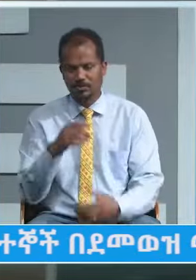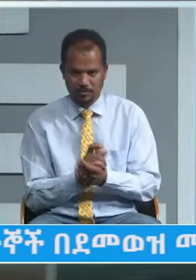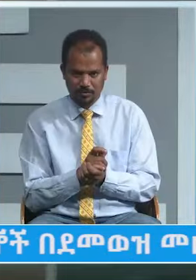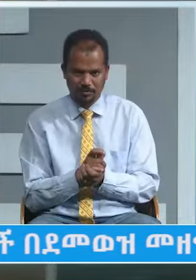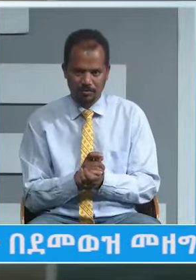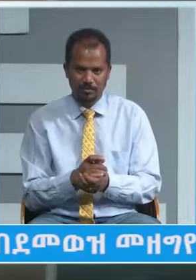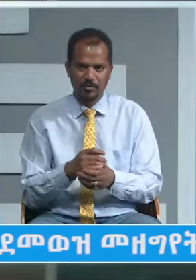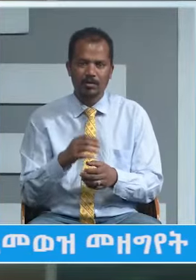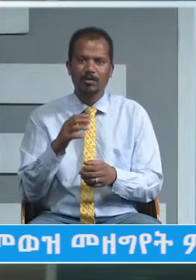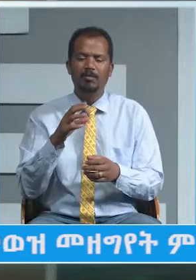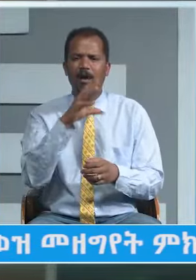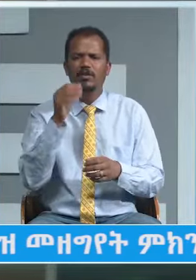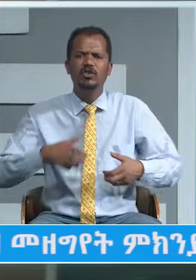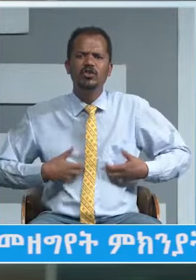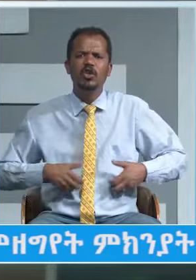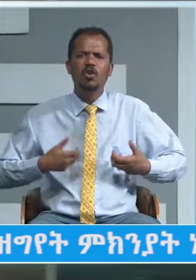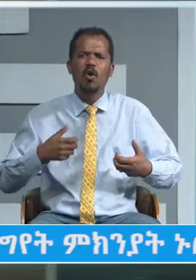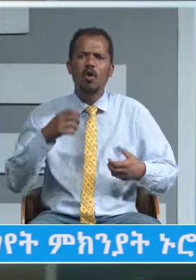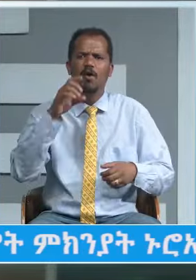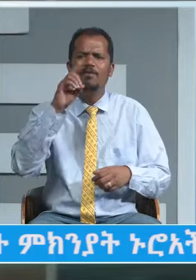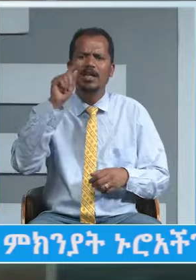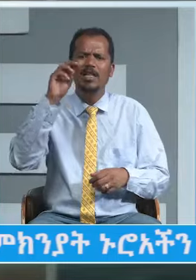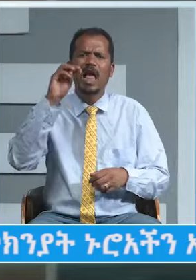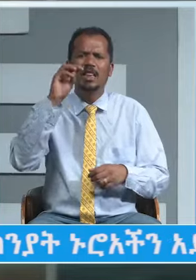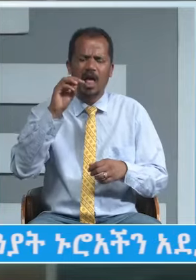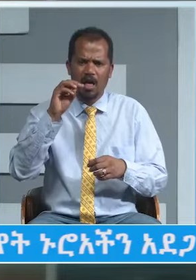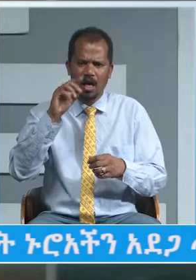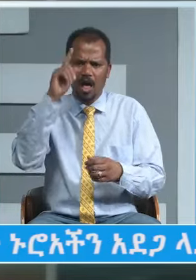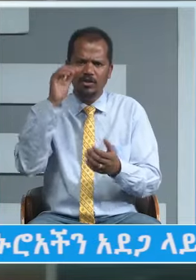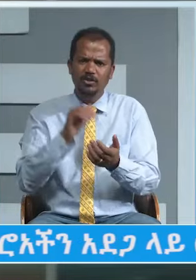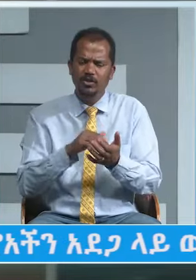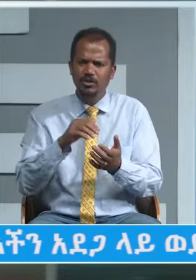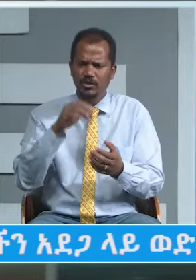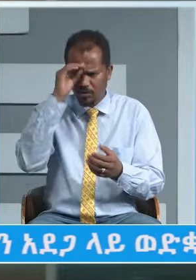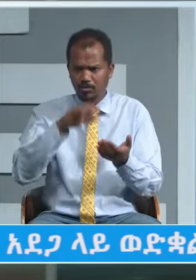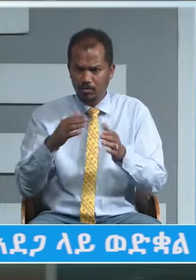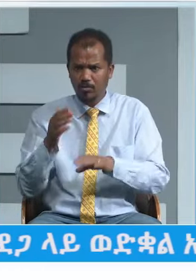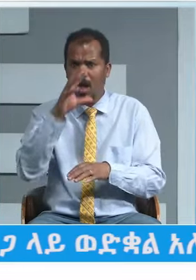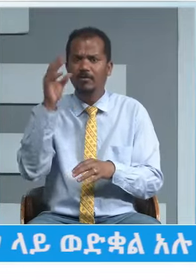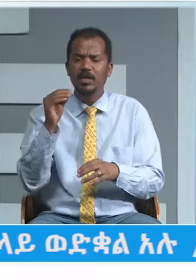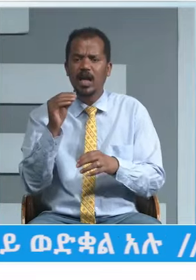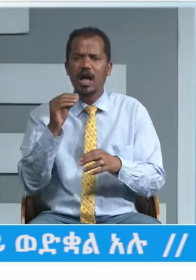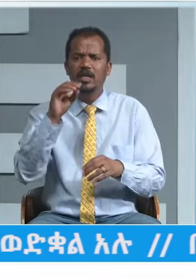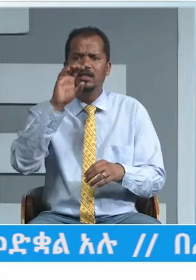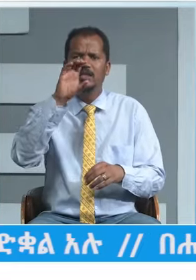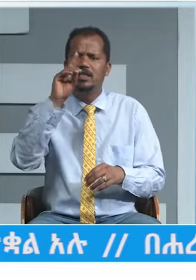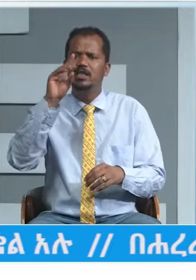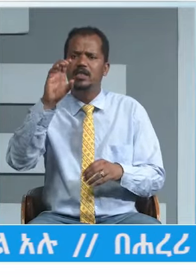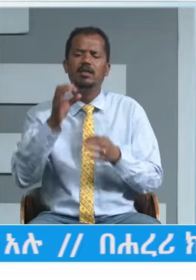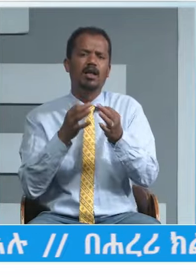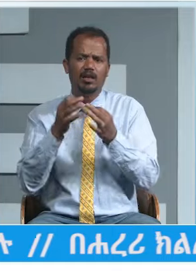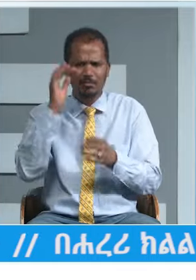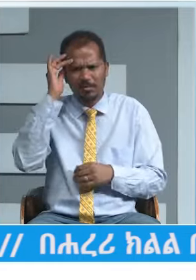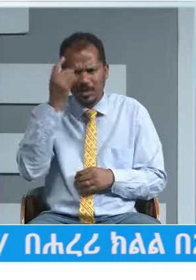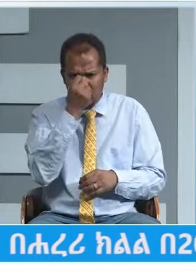የውጭ ዜና በአህጉሪቱ በዝንጀሮ ፈንጣጣ ወረርሽኝ የሞቱ ሰዎች ቁጥር 1000 መድረሱን የአፍሪካ የበሽታ ቁጥጥር ማዕከል CDC ገለጸ።